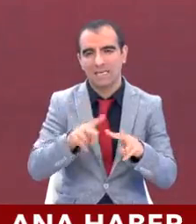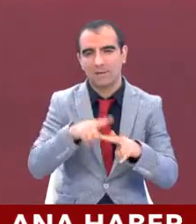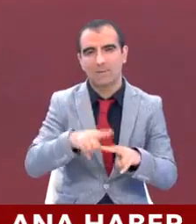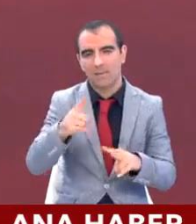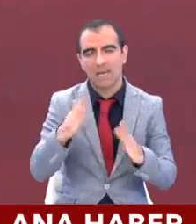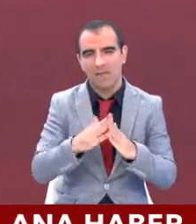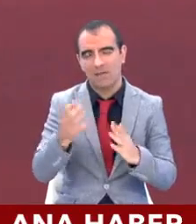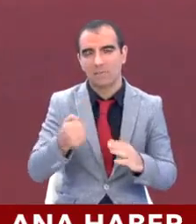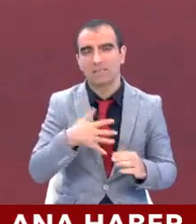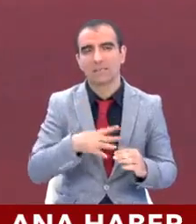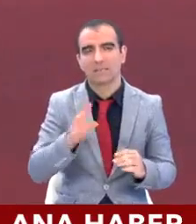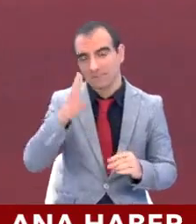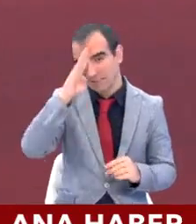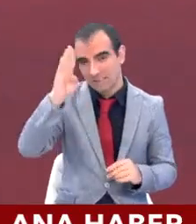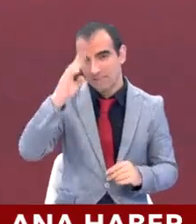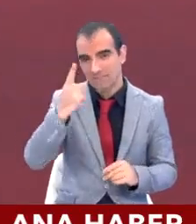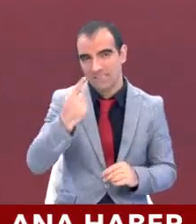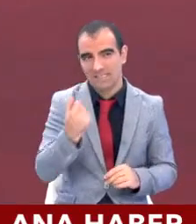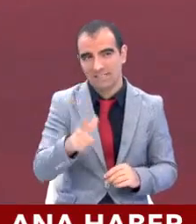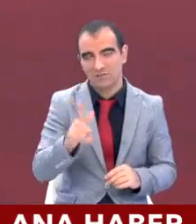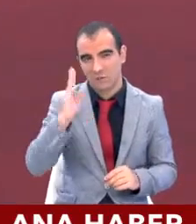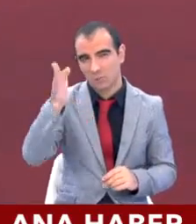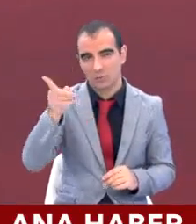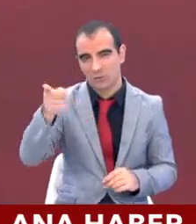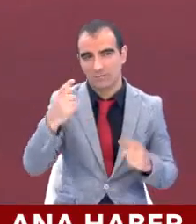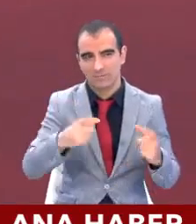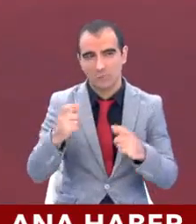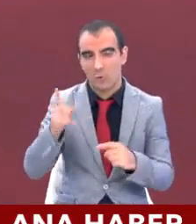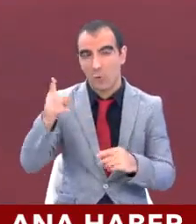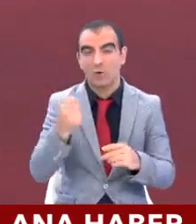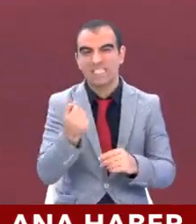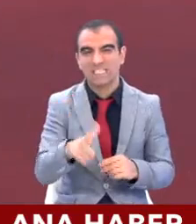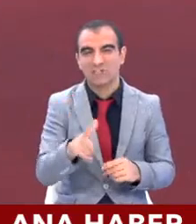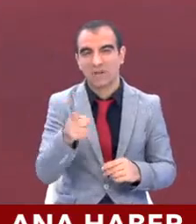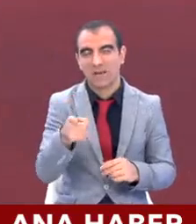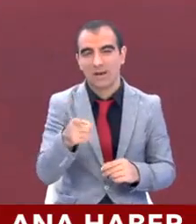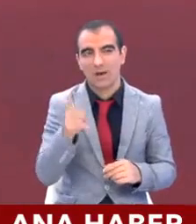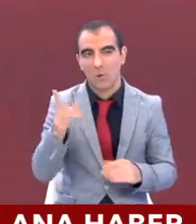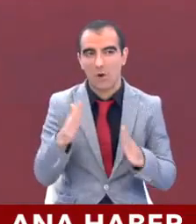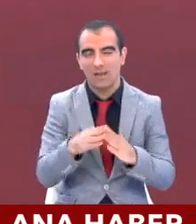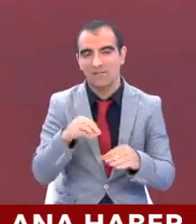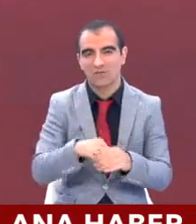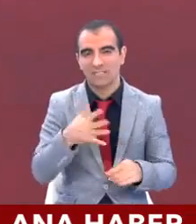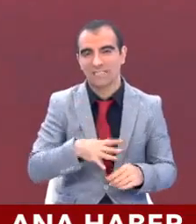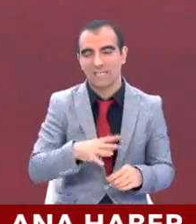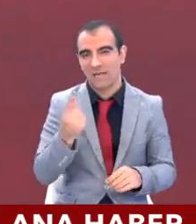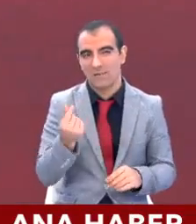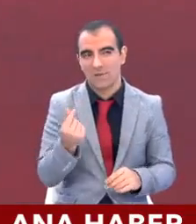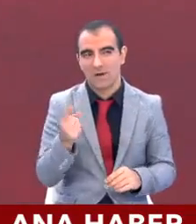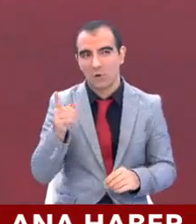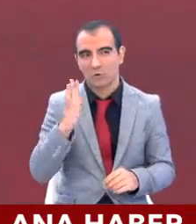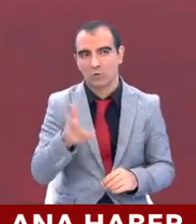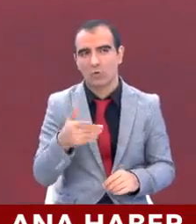almak istersiniz İstanbul'da bir semte götüreceğim sizi o semtte O ev için istenen fiyata